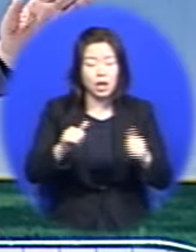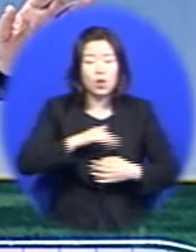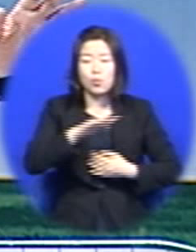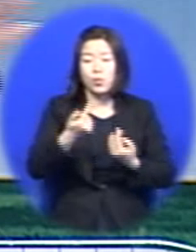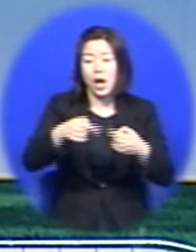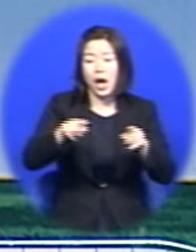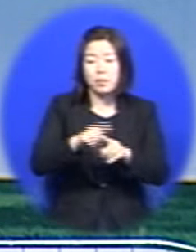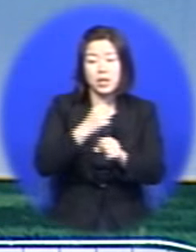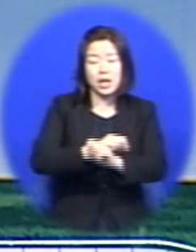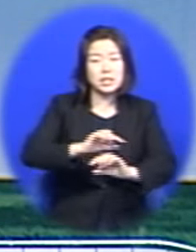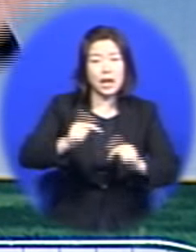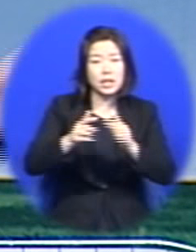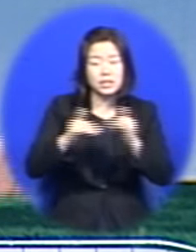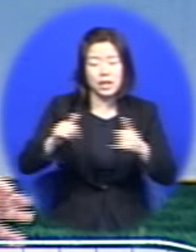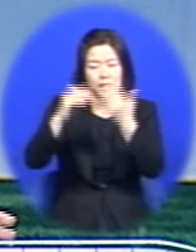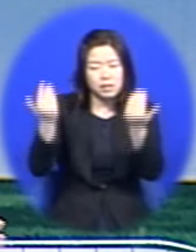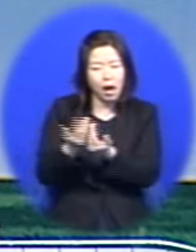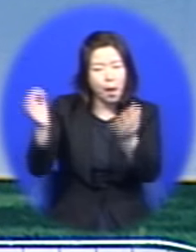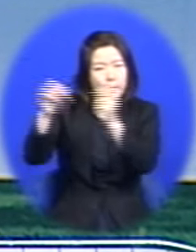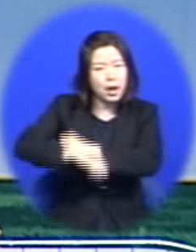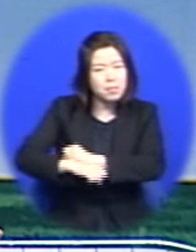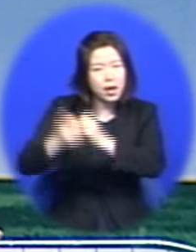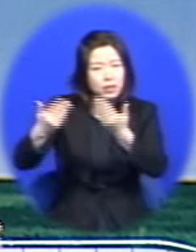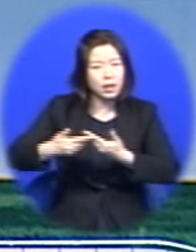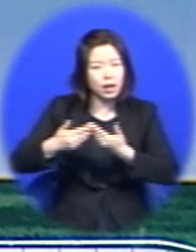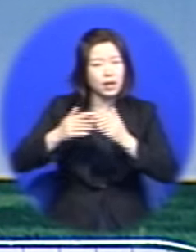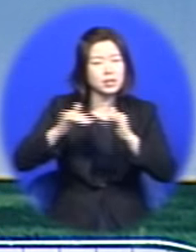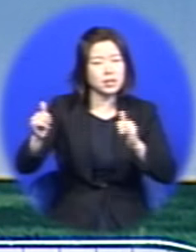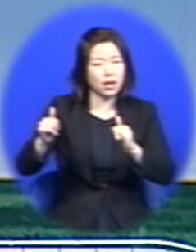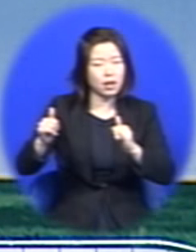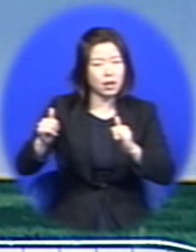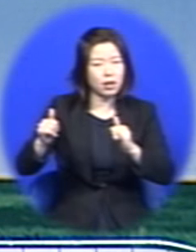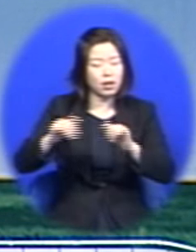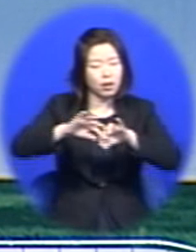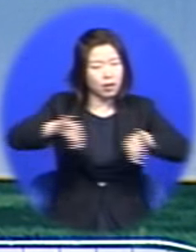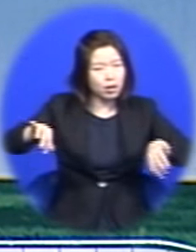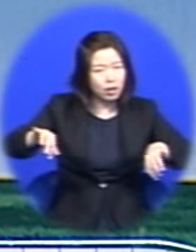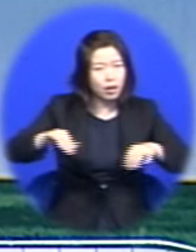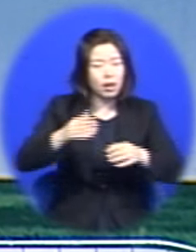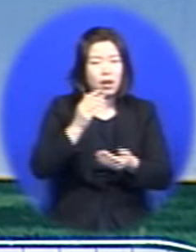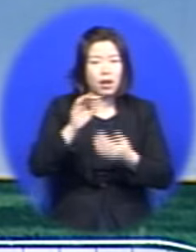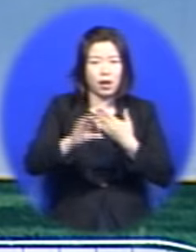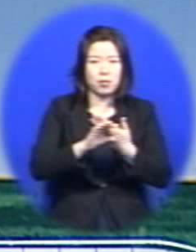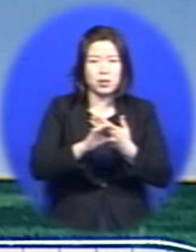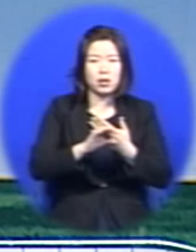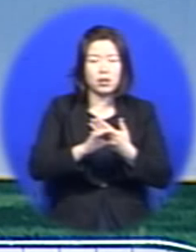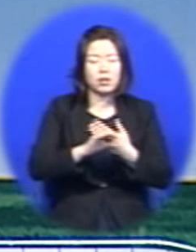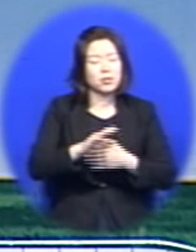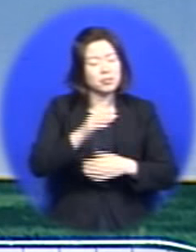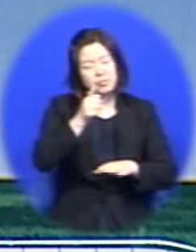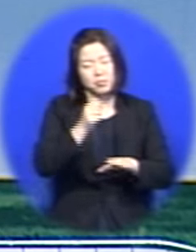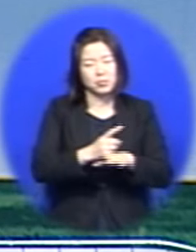함께하지 않는 자들은 다 멸망당할 자고 그러면 벌써 그는 주님의 정결한 신부